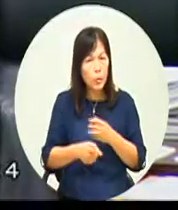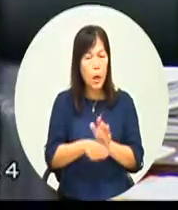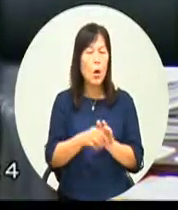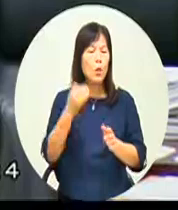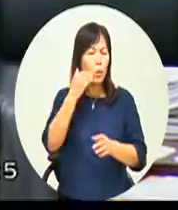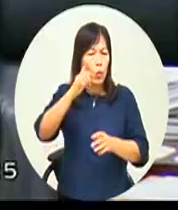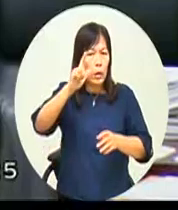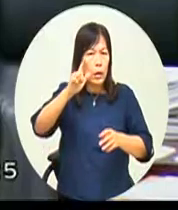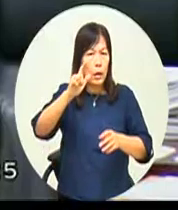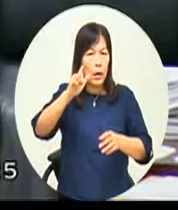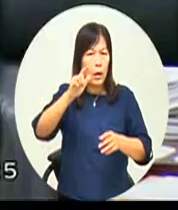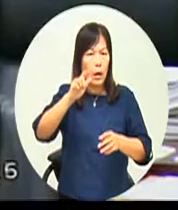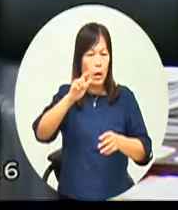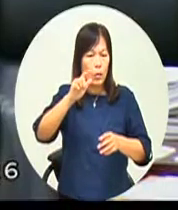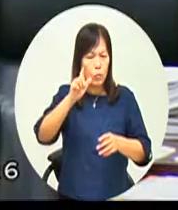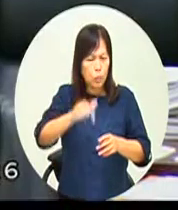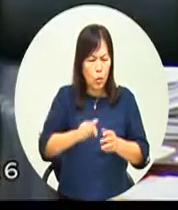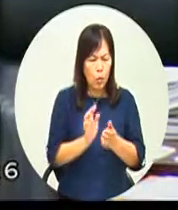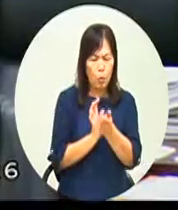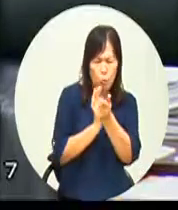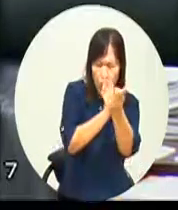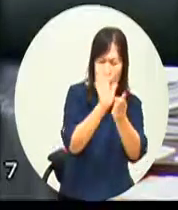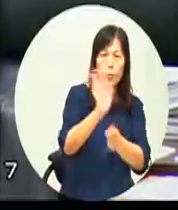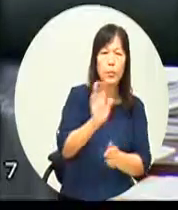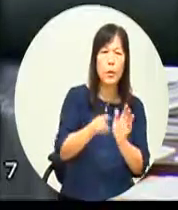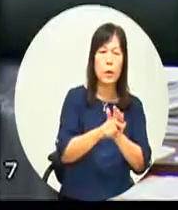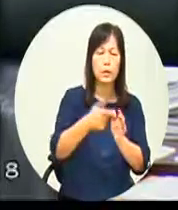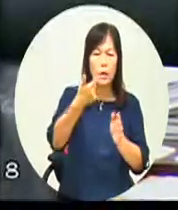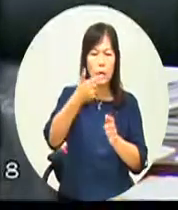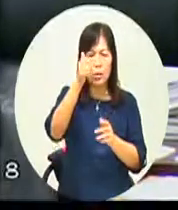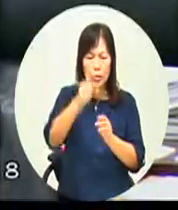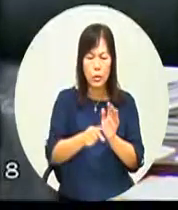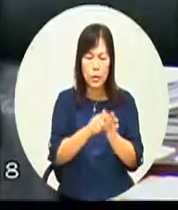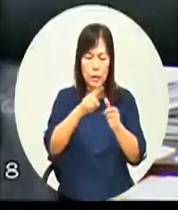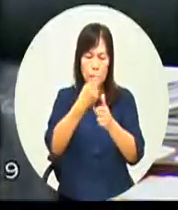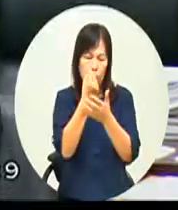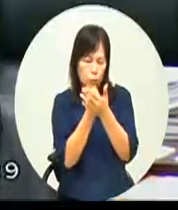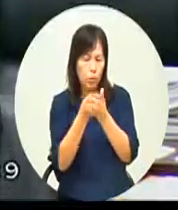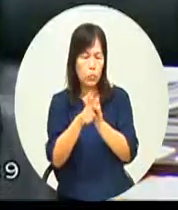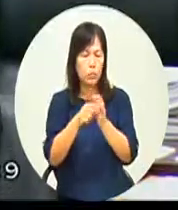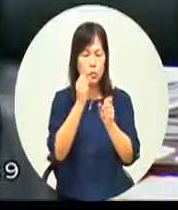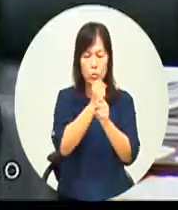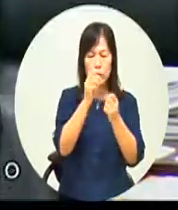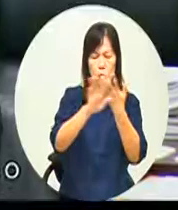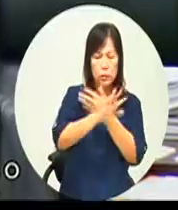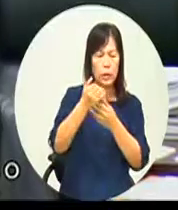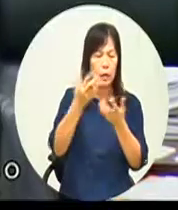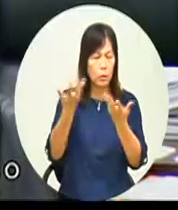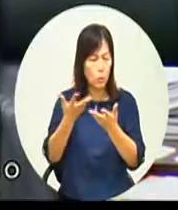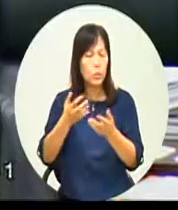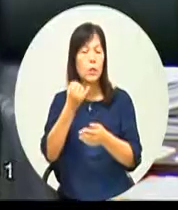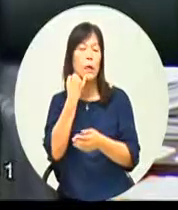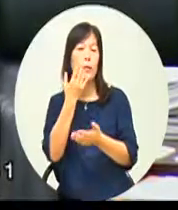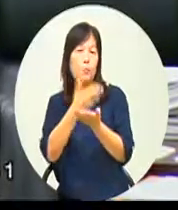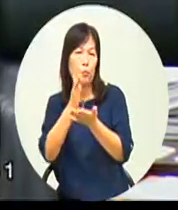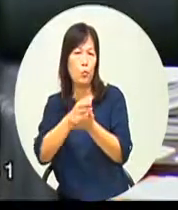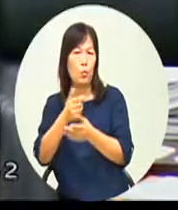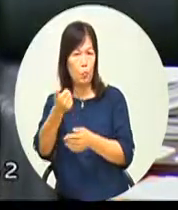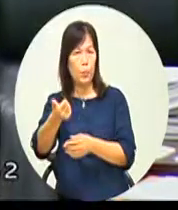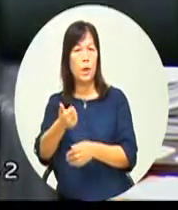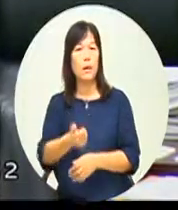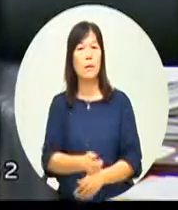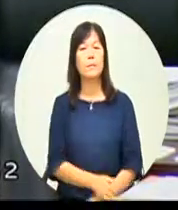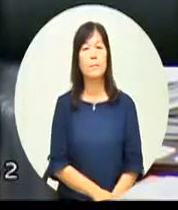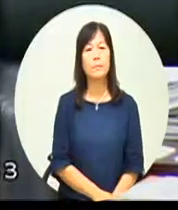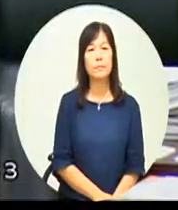熟，不要推啦，这个六亿还是留下来可以做很多其他好的用途。好，那